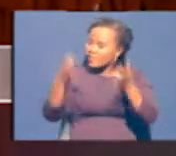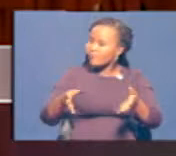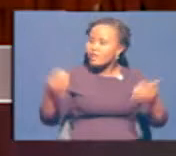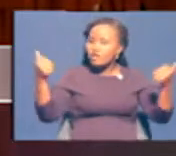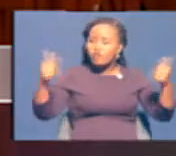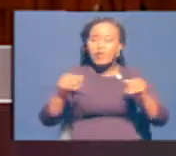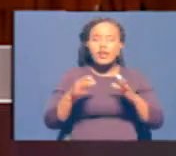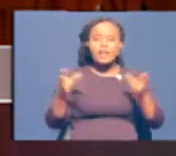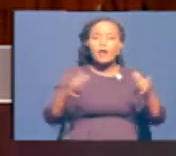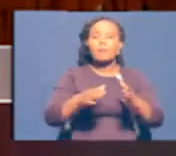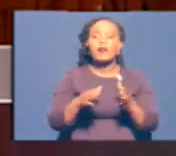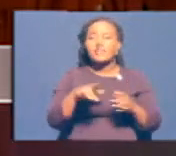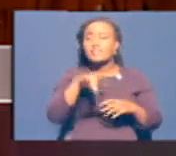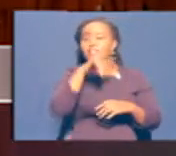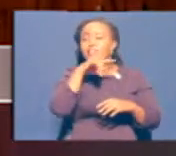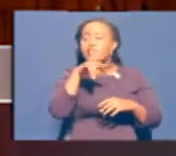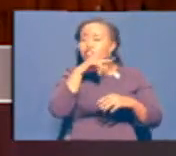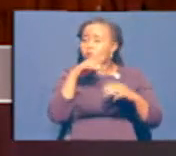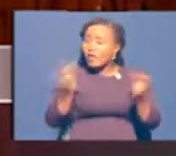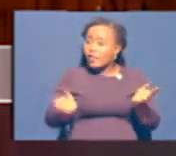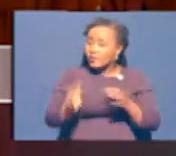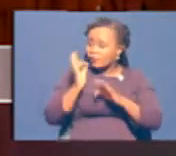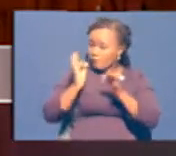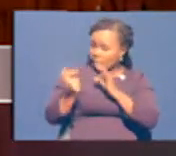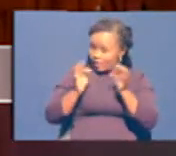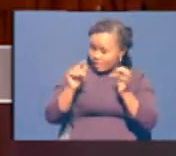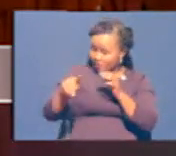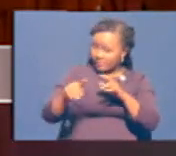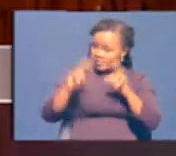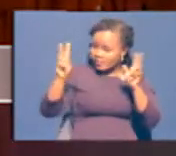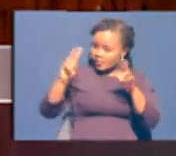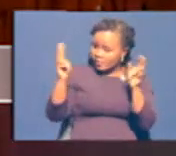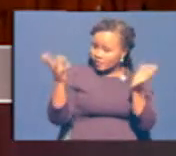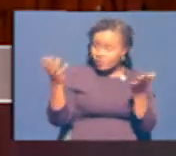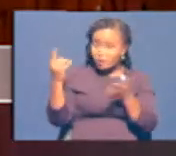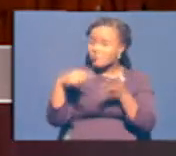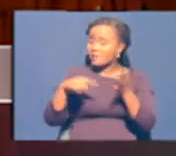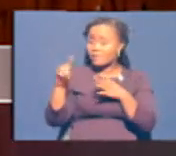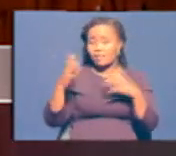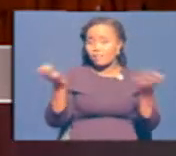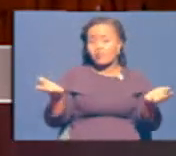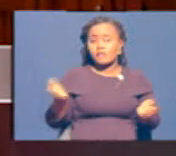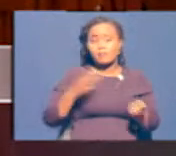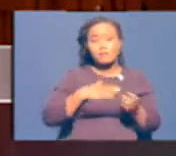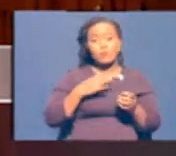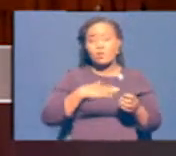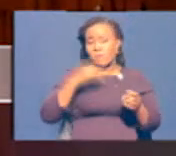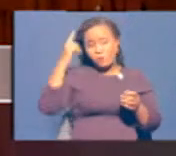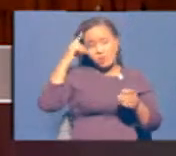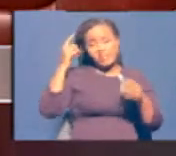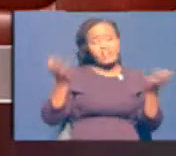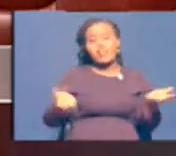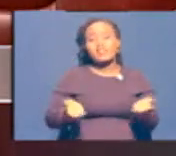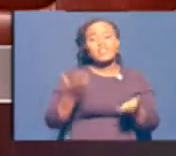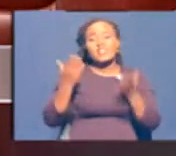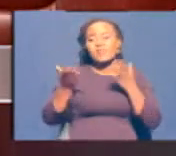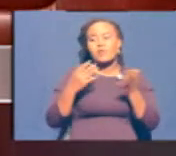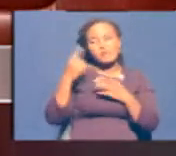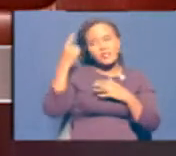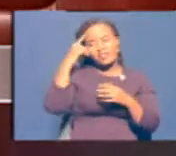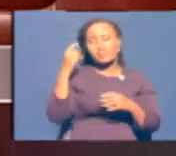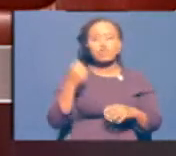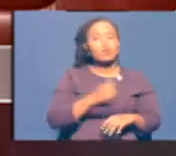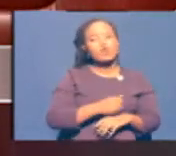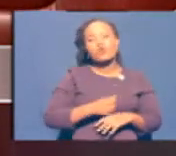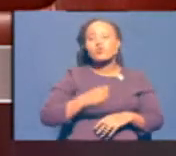Uganda. Now if this is what it is, then I think we can just say poly to you. Benki ya